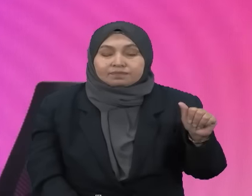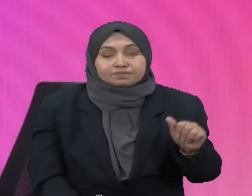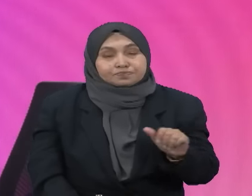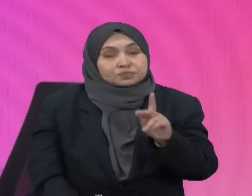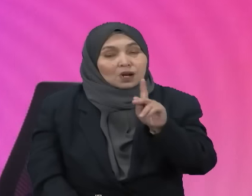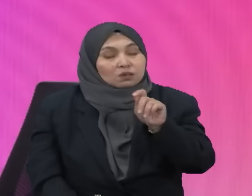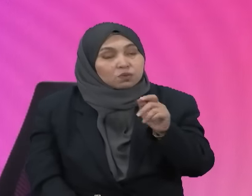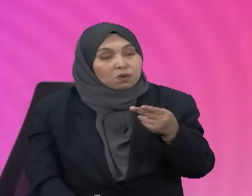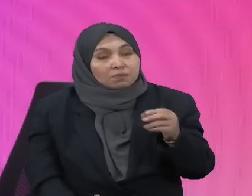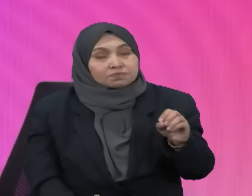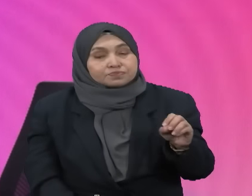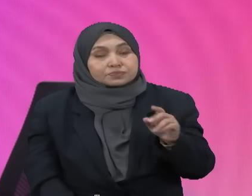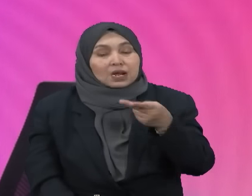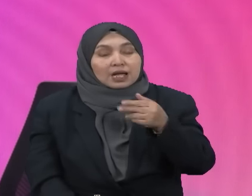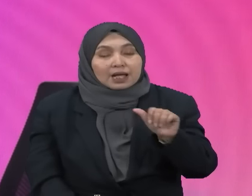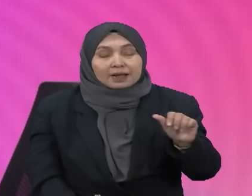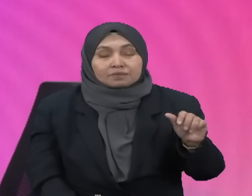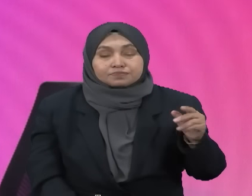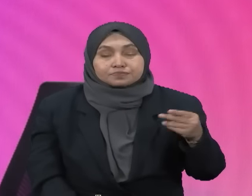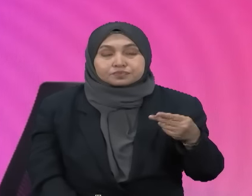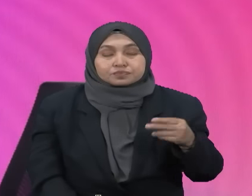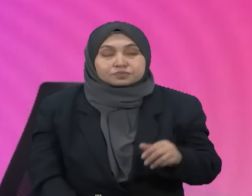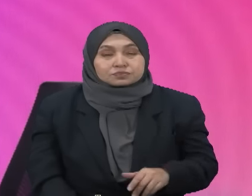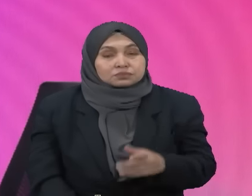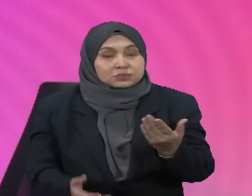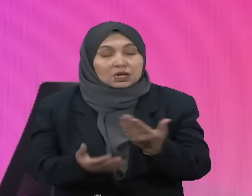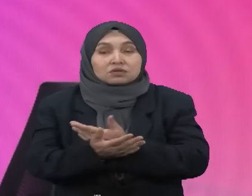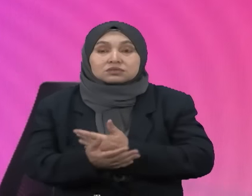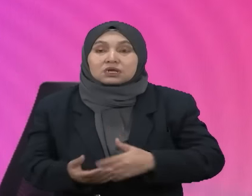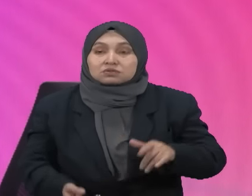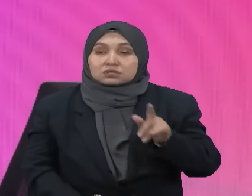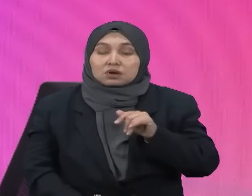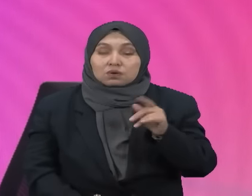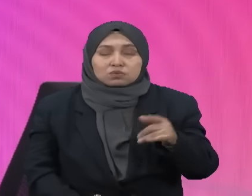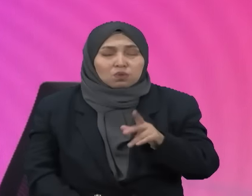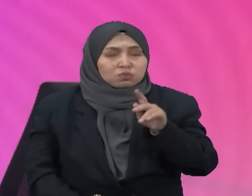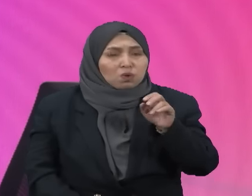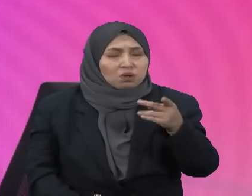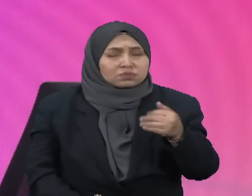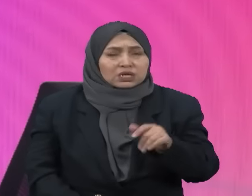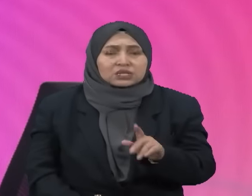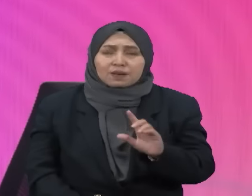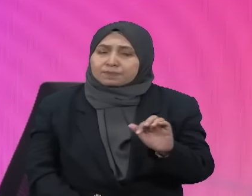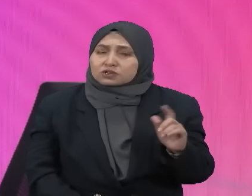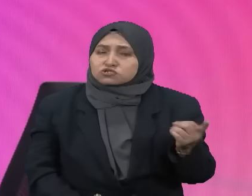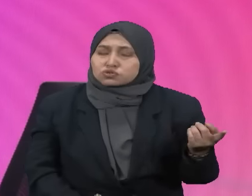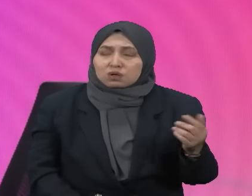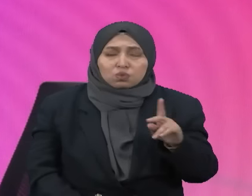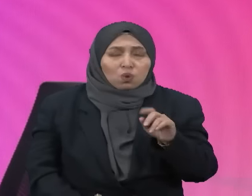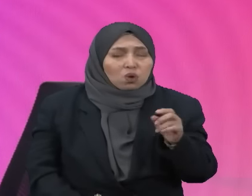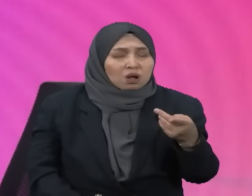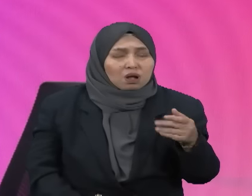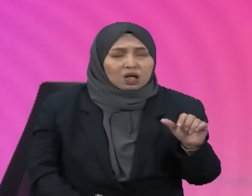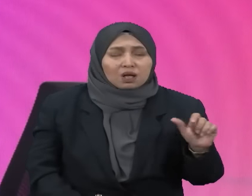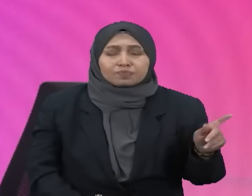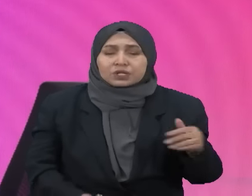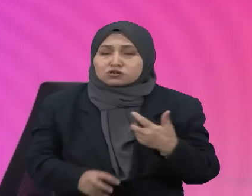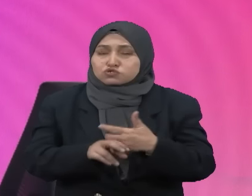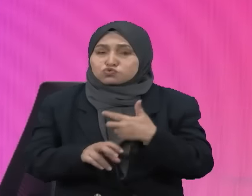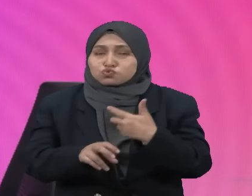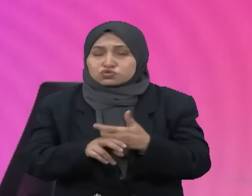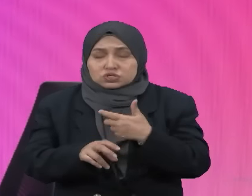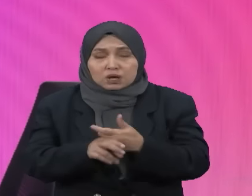To. He. Baru senang nak sebut ha. Kalau kita dah to. Nak beza ha. To. He. Ha, payah lah.